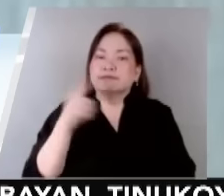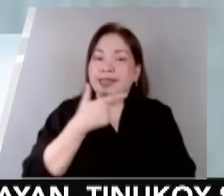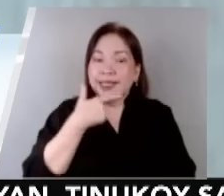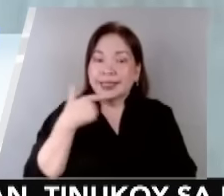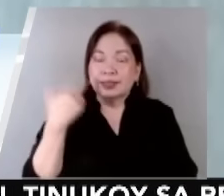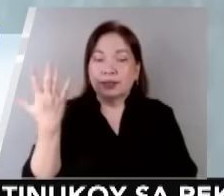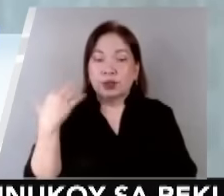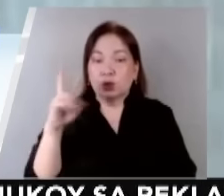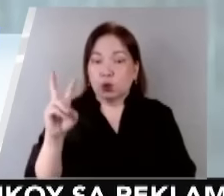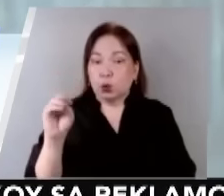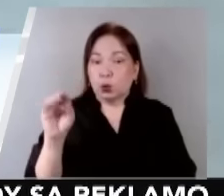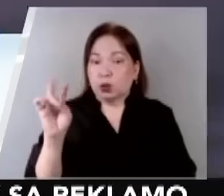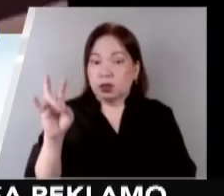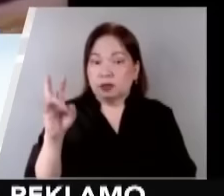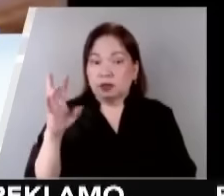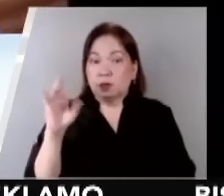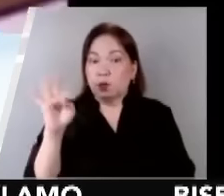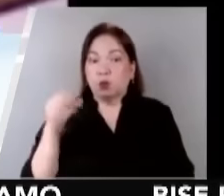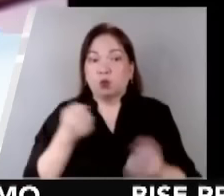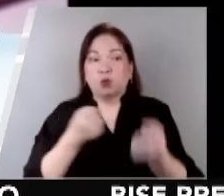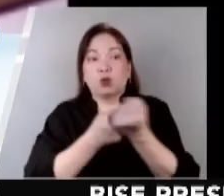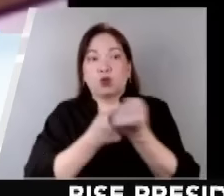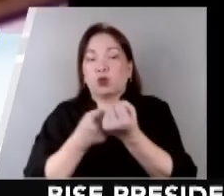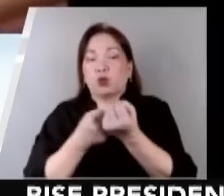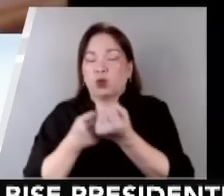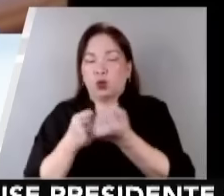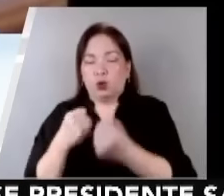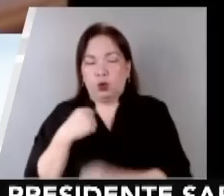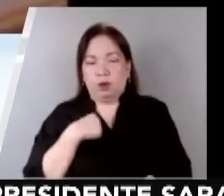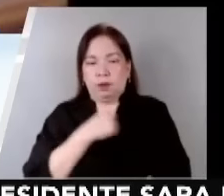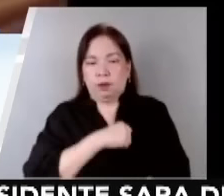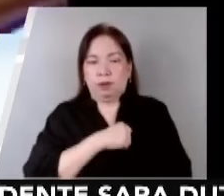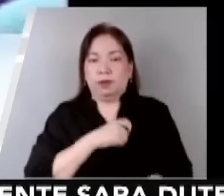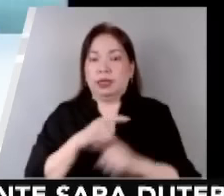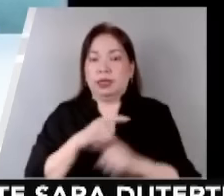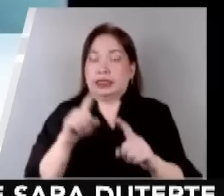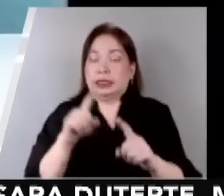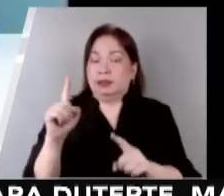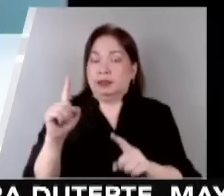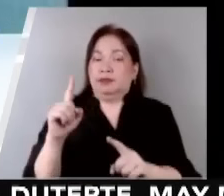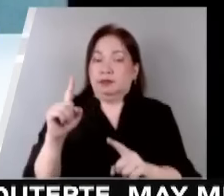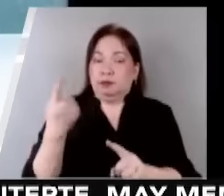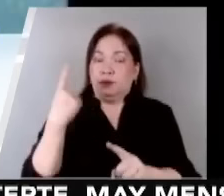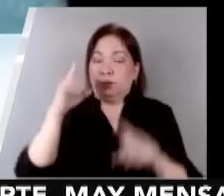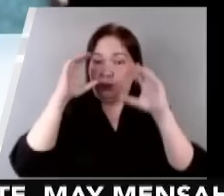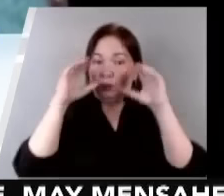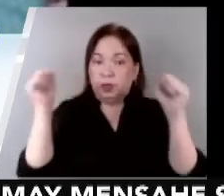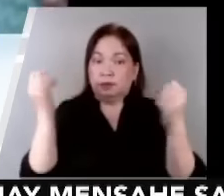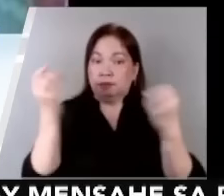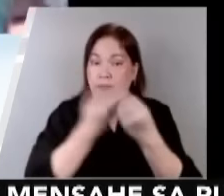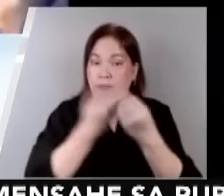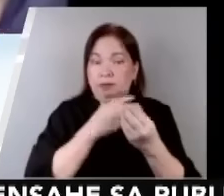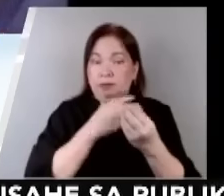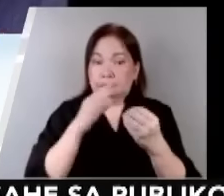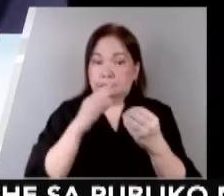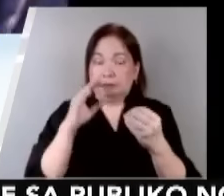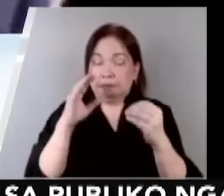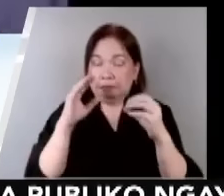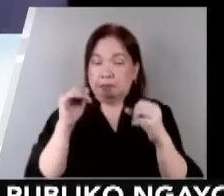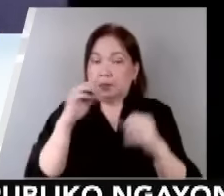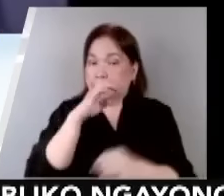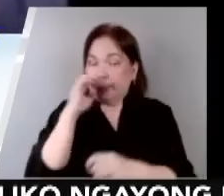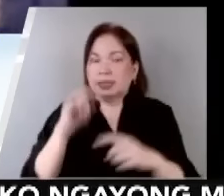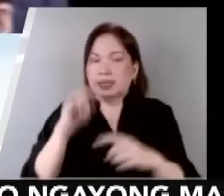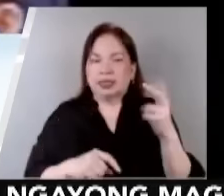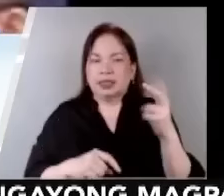nag-endorsong mambabatas sa mga ito. Kung si Estrada ang unang pangulong na impeach, si Chief Justice Renato Corona naman ang unang punong mahistrado